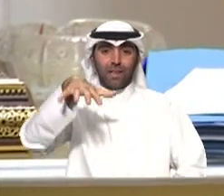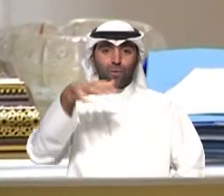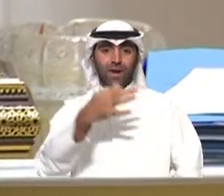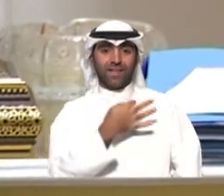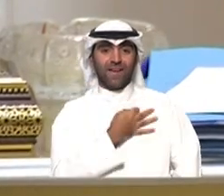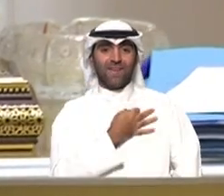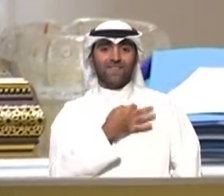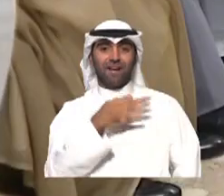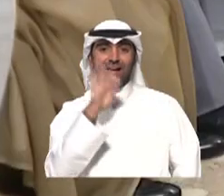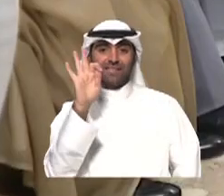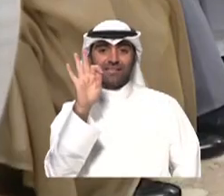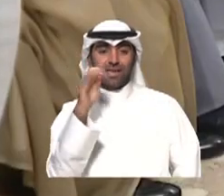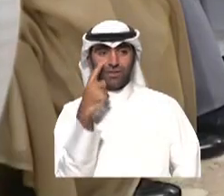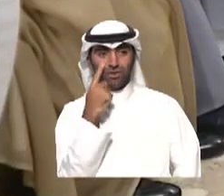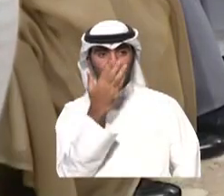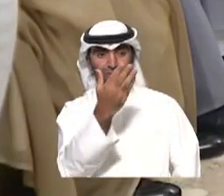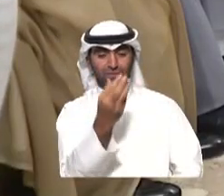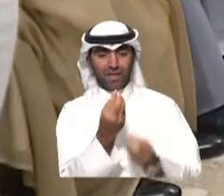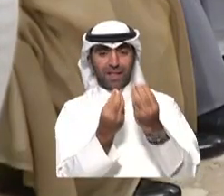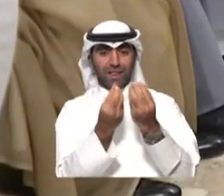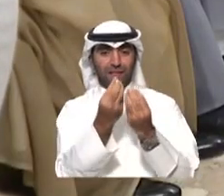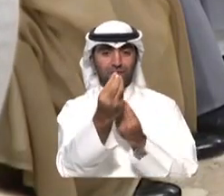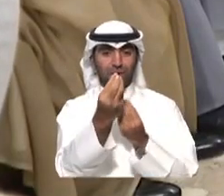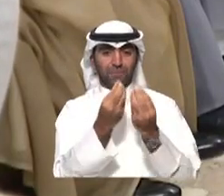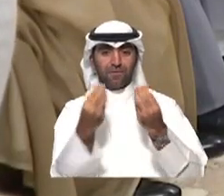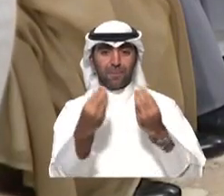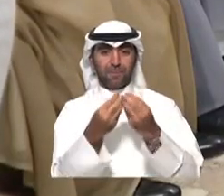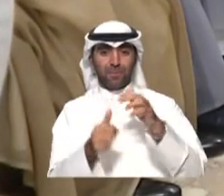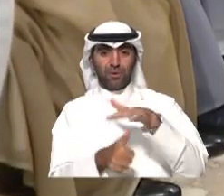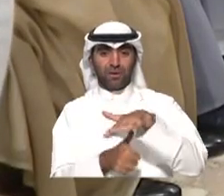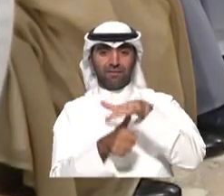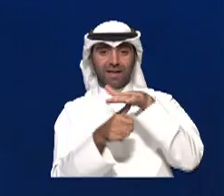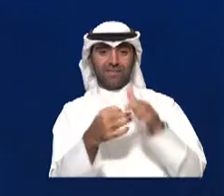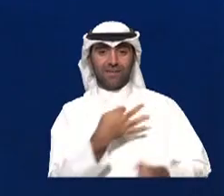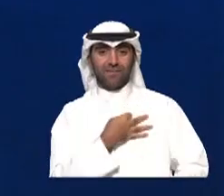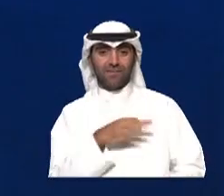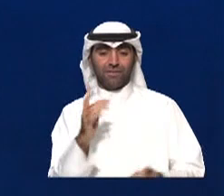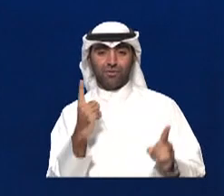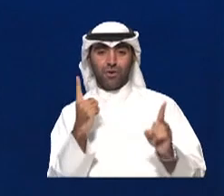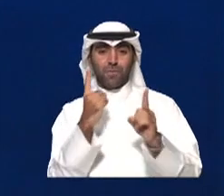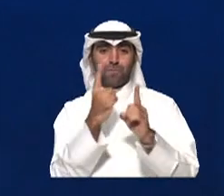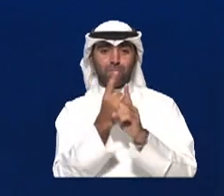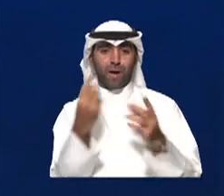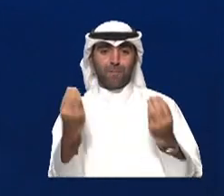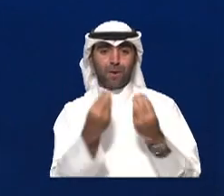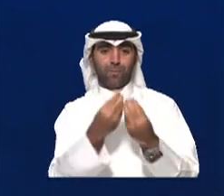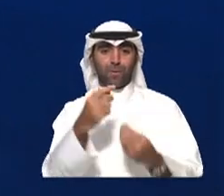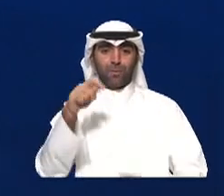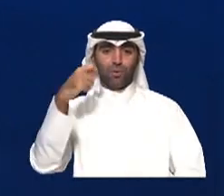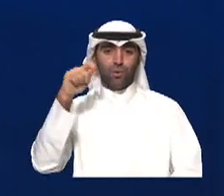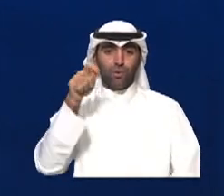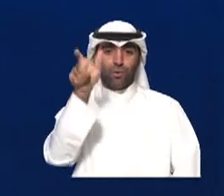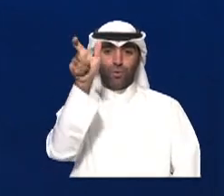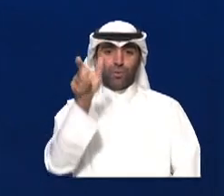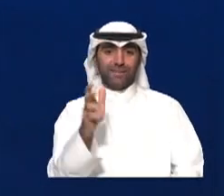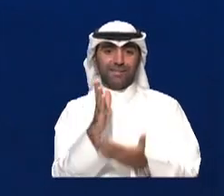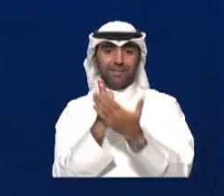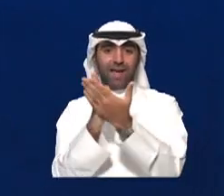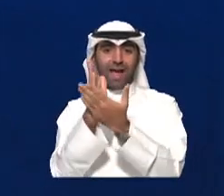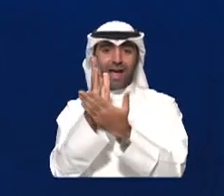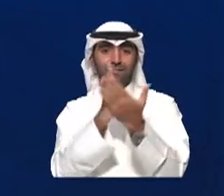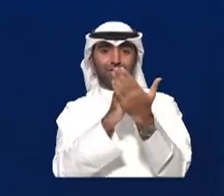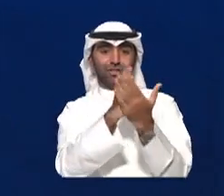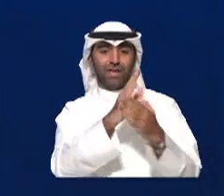والشراكة المنعقد في العاصمة العراقية. حضر اللقاء معالي وزير الخارجية ووزير الدولة لشؤون مجلس الوزراء